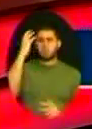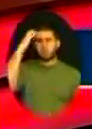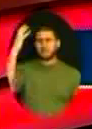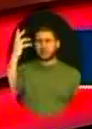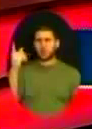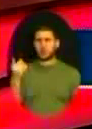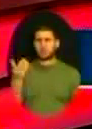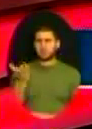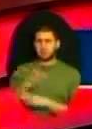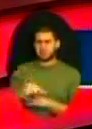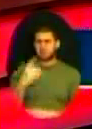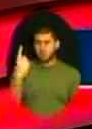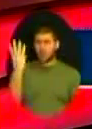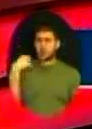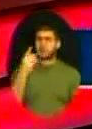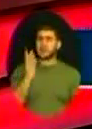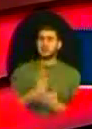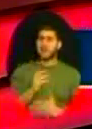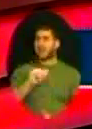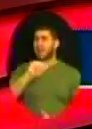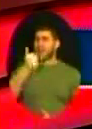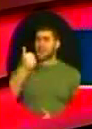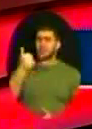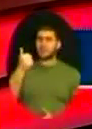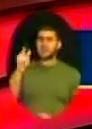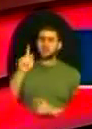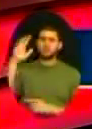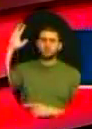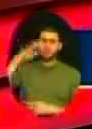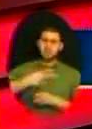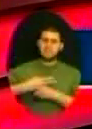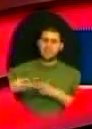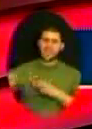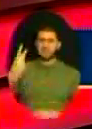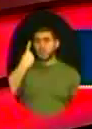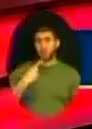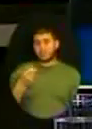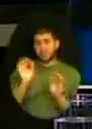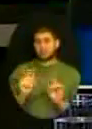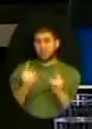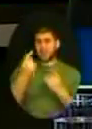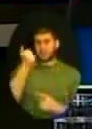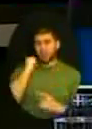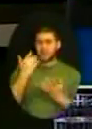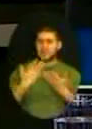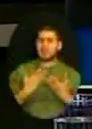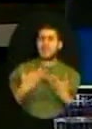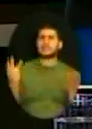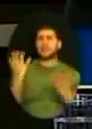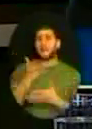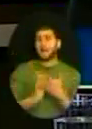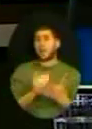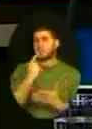נגבי המנוח, שהחיתוי הכי טוב זה אור השמש לשחיתויות, וזה מה שקרה אמש, בעצם אור השמש נחשפה. חלק